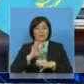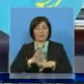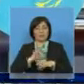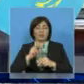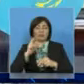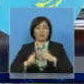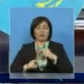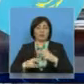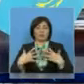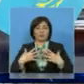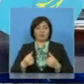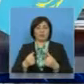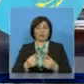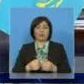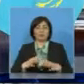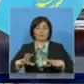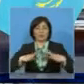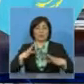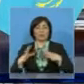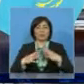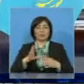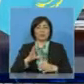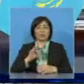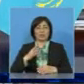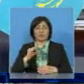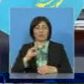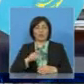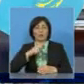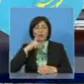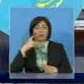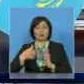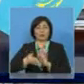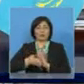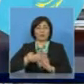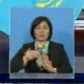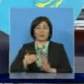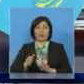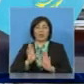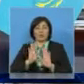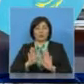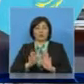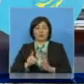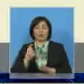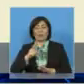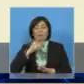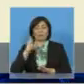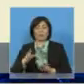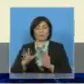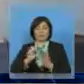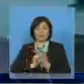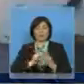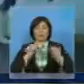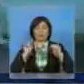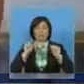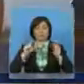веществ, тренируются сосуды. Поэтому и молодежь призываю, и не только молодежь, заниматься спортом. Напомним,